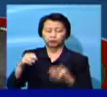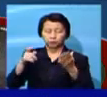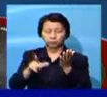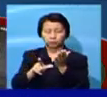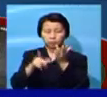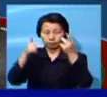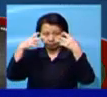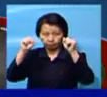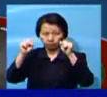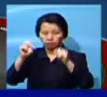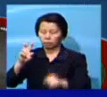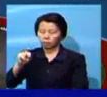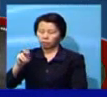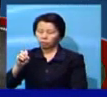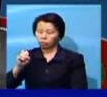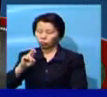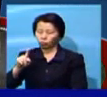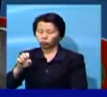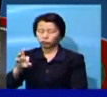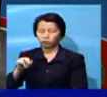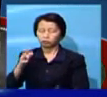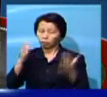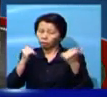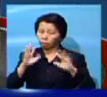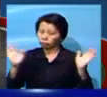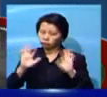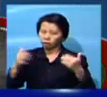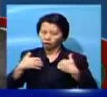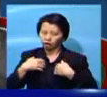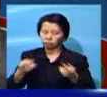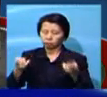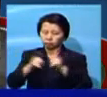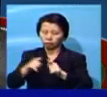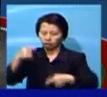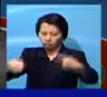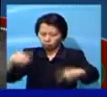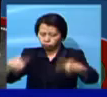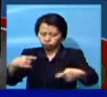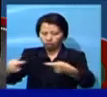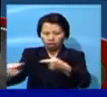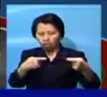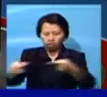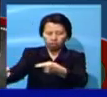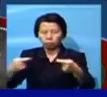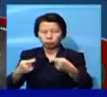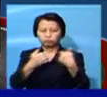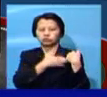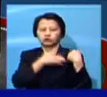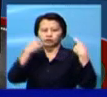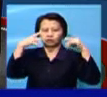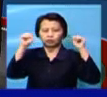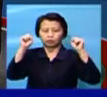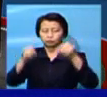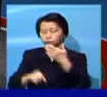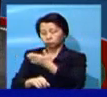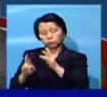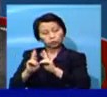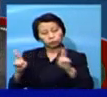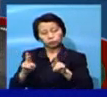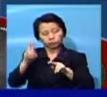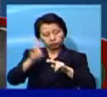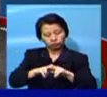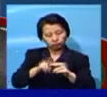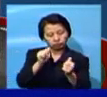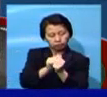presiden Datuk Seri Mohamad norza Zakaria berharap tidak akan berlaku pertandingan pemilihan perebutan jawatan presiden malah beliau bersedia untuk duduk